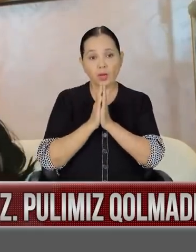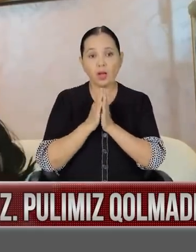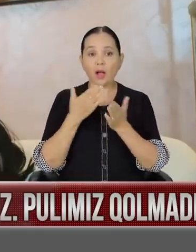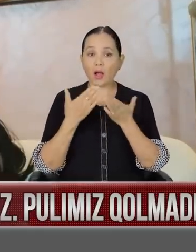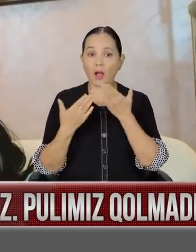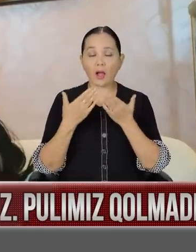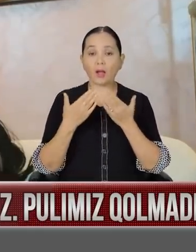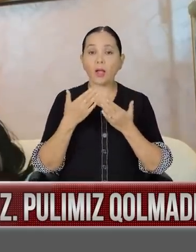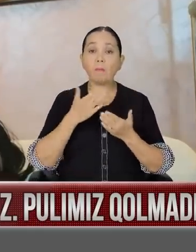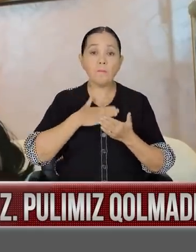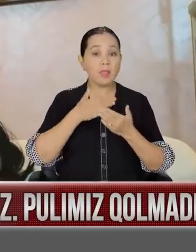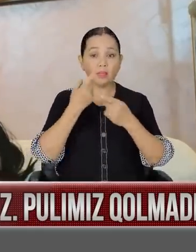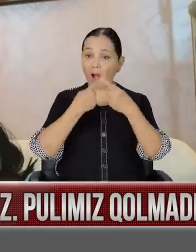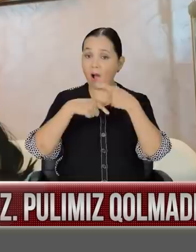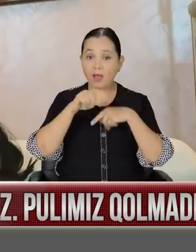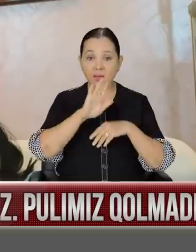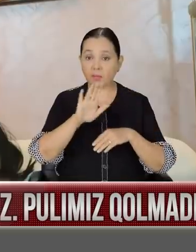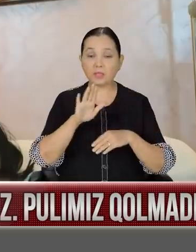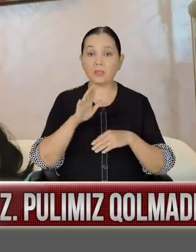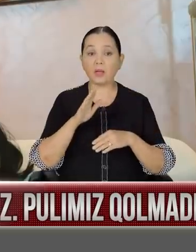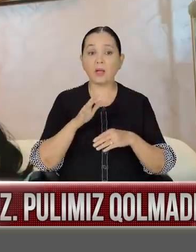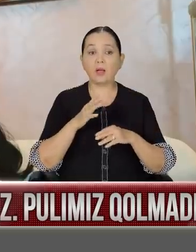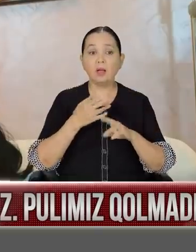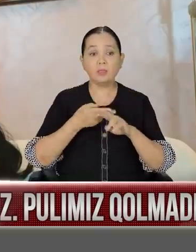Agar mendan qaytmasa, kasal qizimdan qaytmasa,